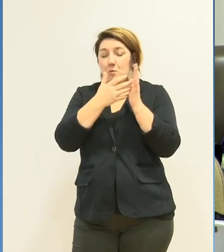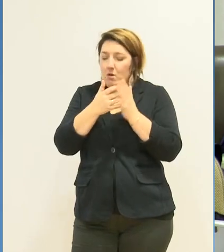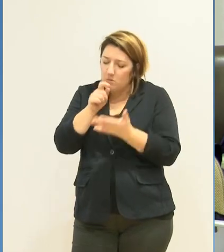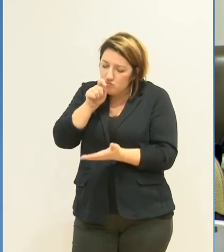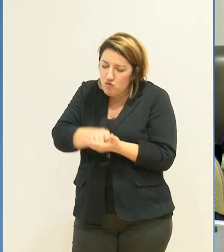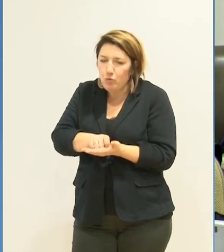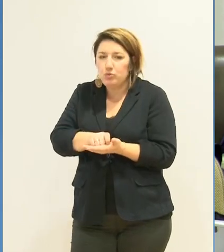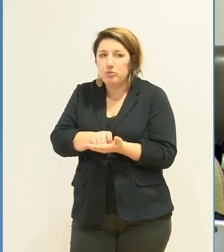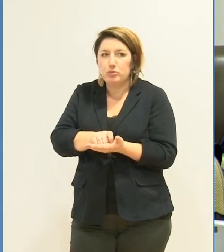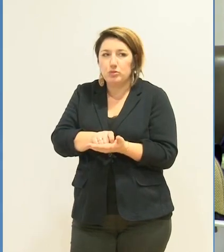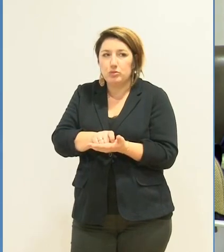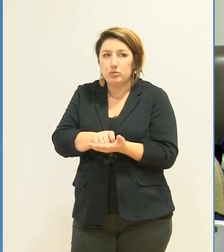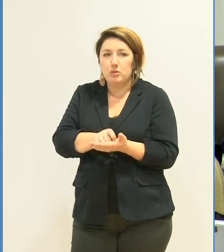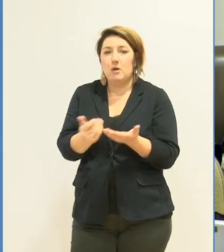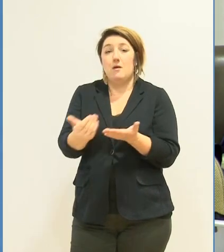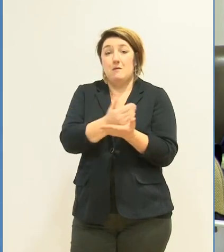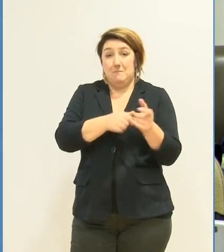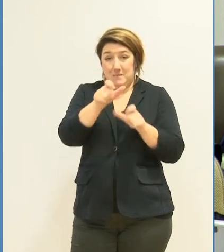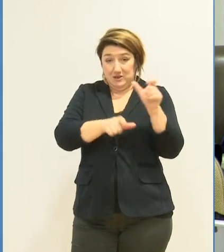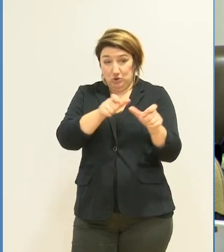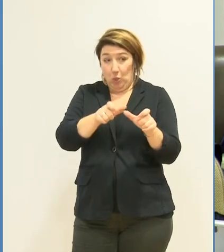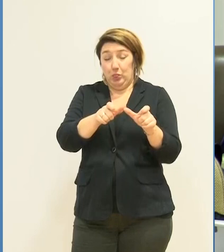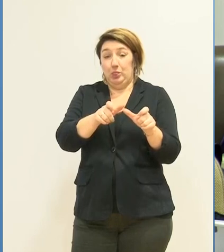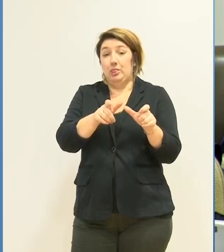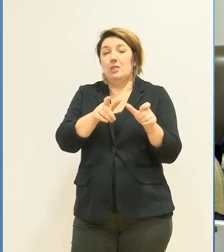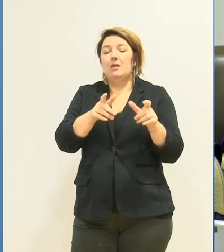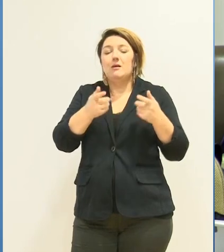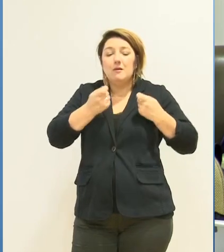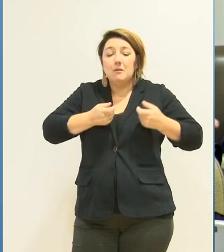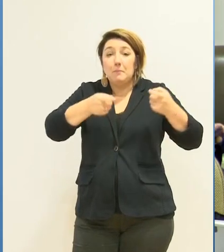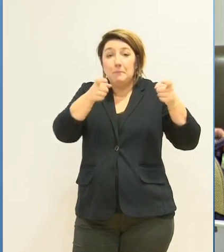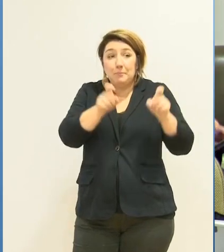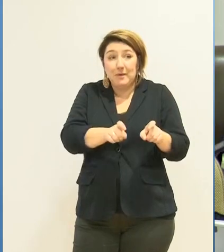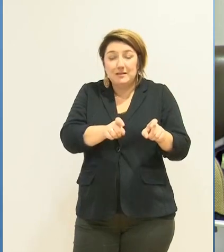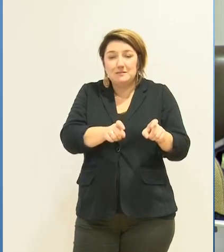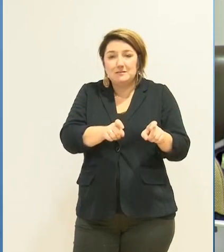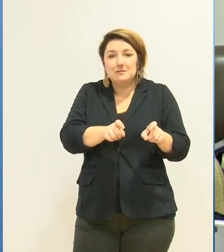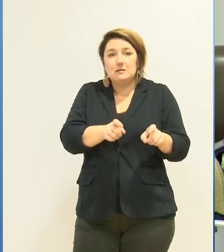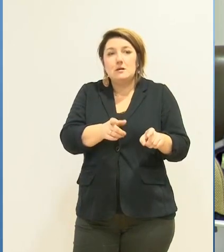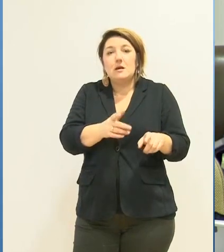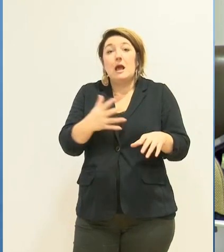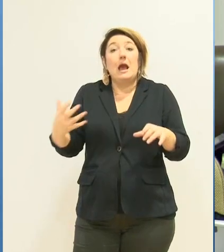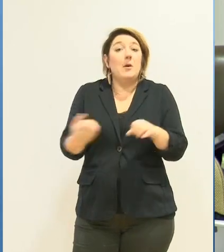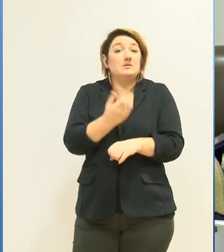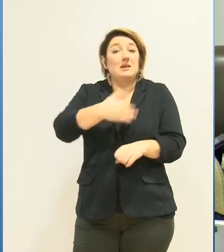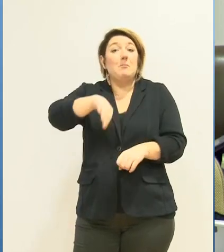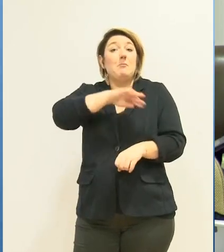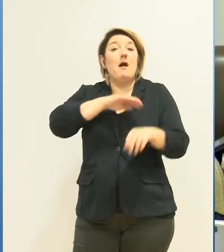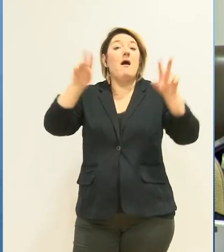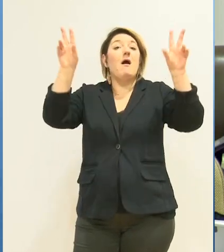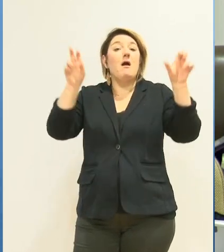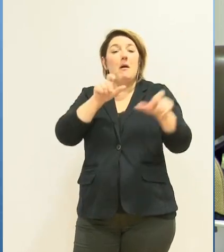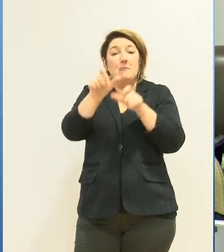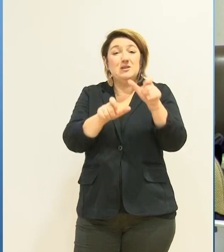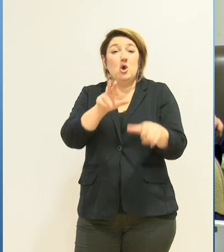cette baisse des dépenses de personnel elle a été permise par le ouvrez les guillemets remplacement ou non des départs en